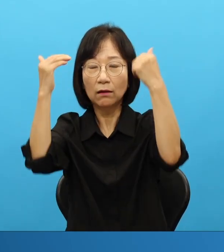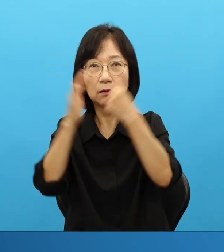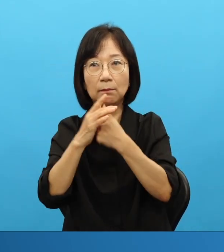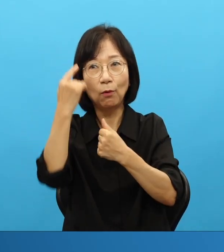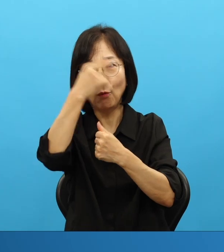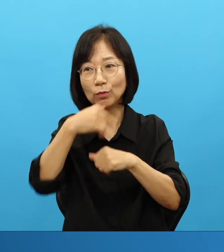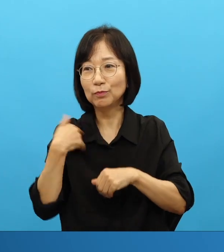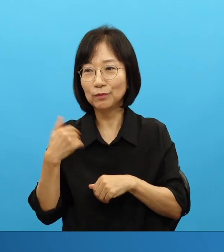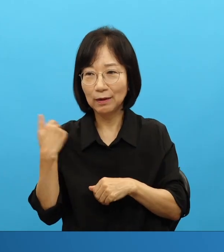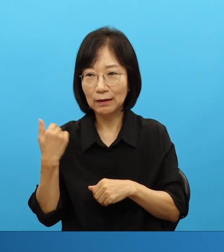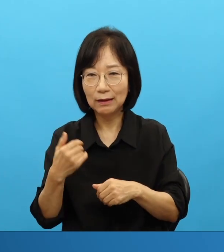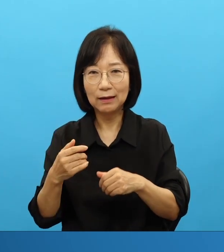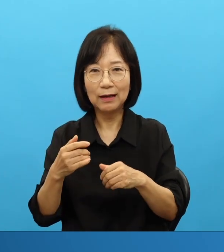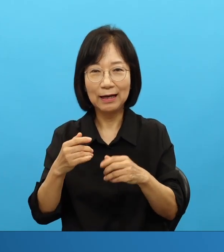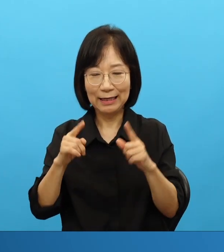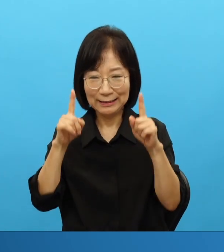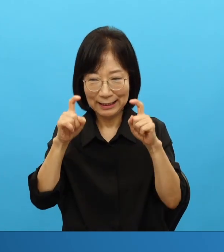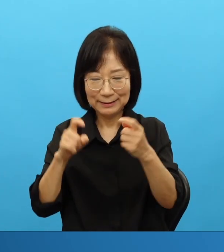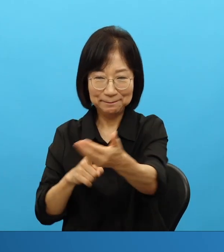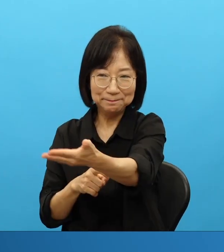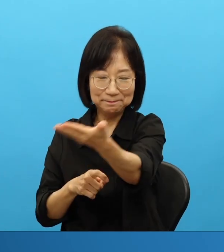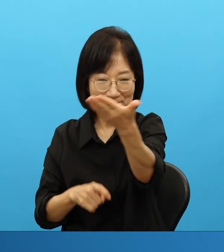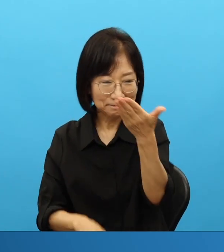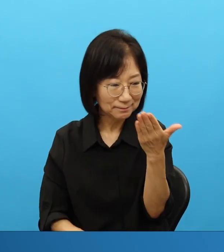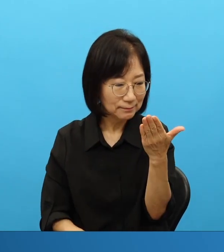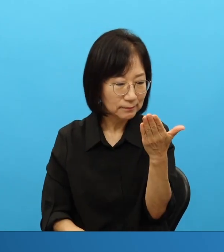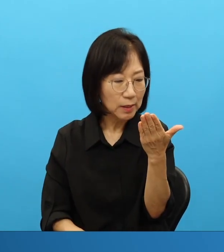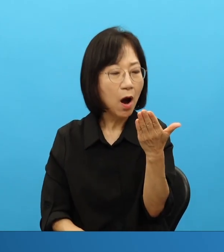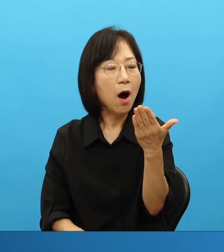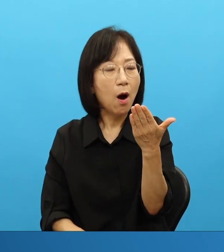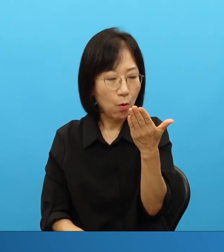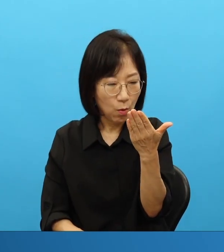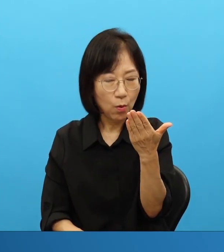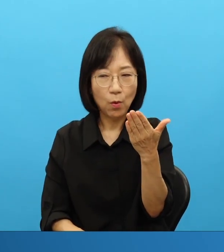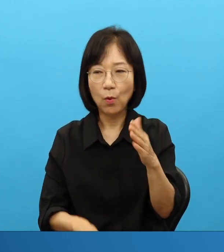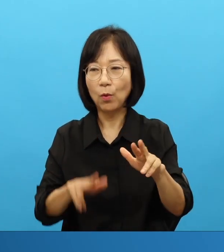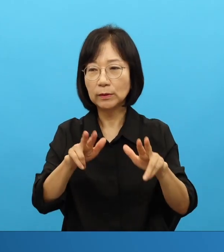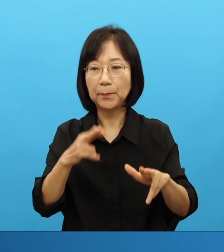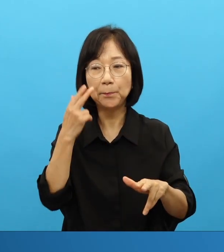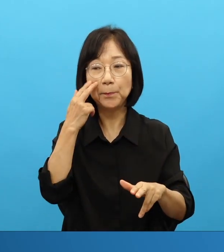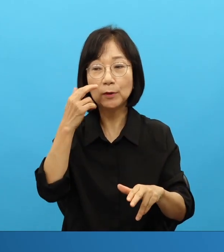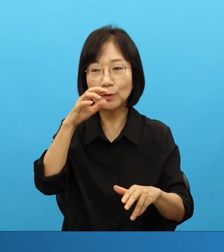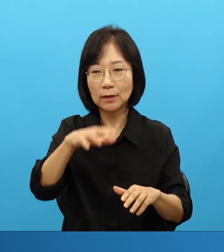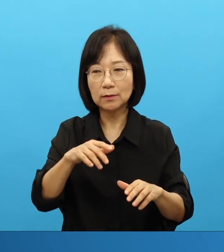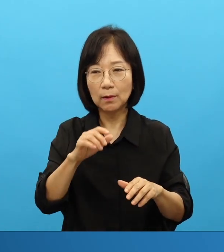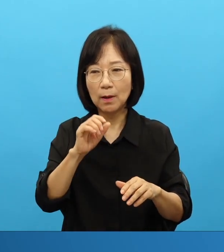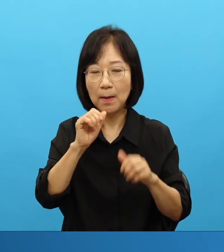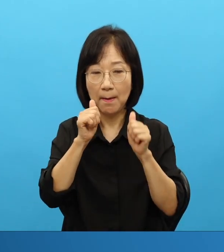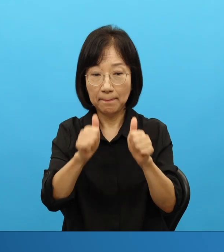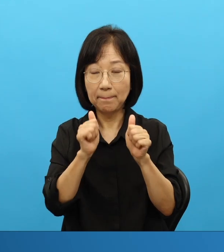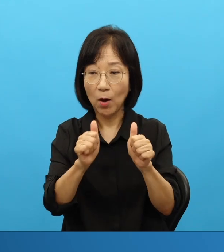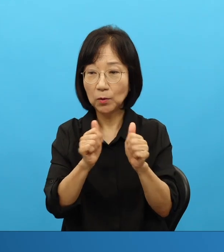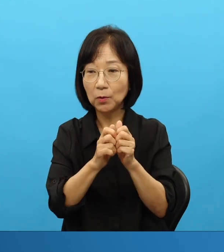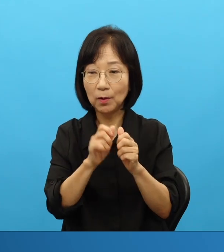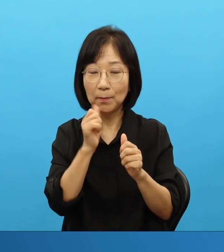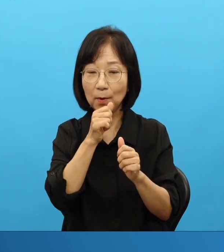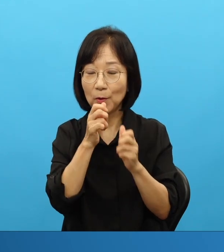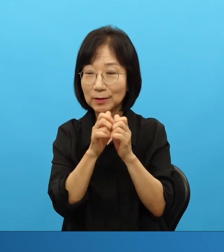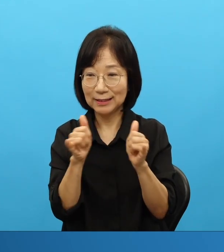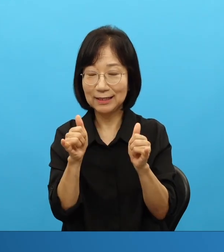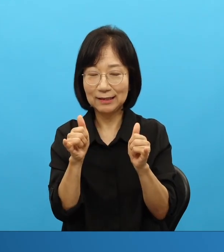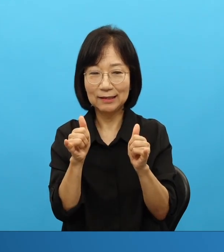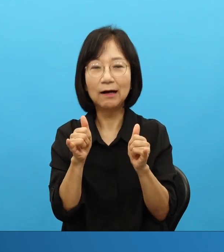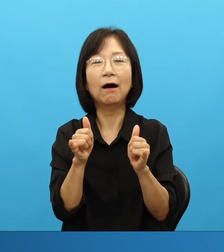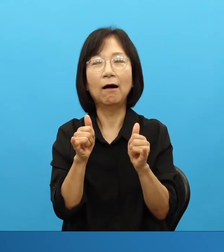어려운 데서 말이고 어떠십시오? 변호사가 된 거예요. But she went and overseas, and in a very, very difficult circumstance, she studied very hard and now became an attorney.